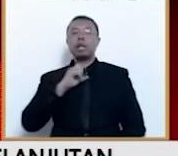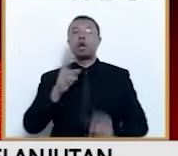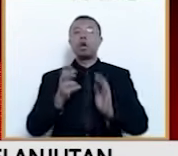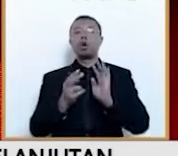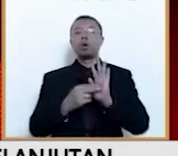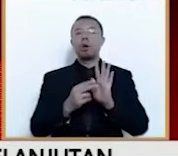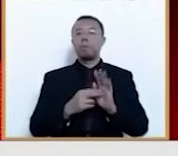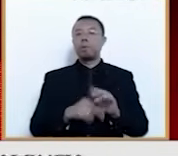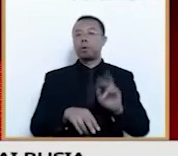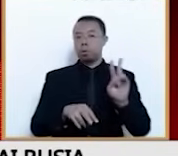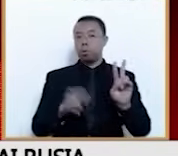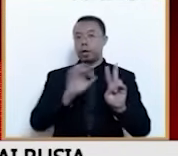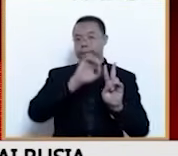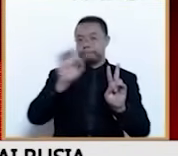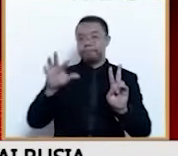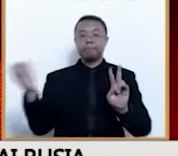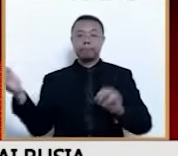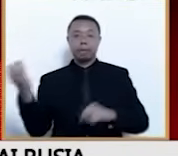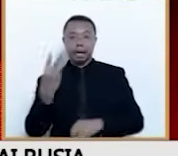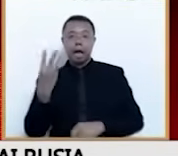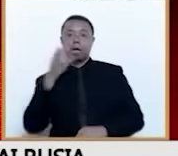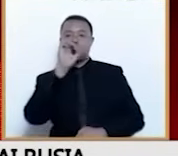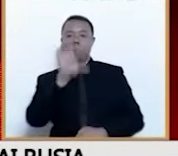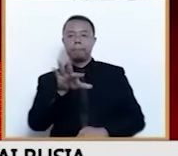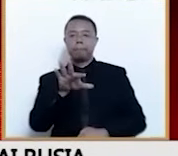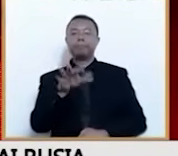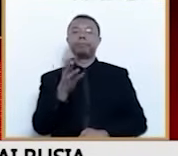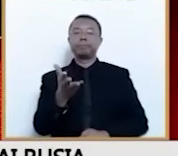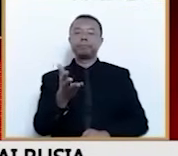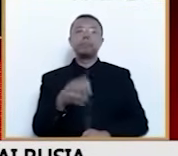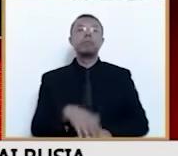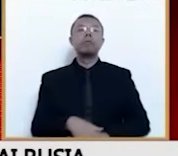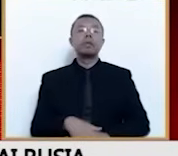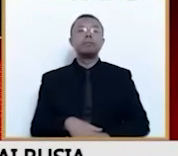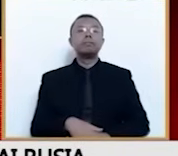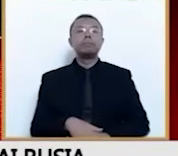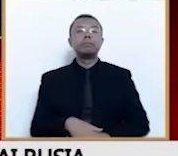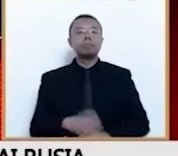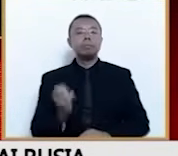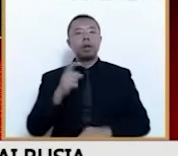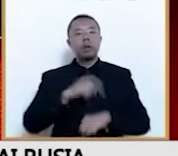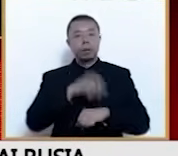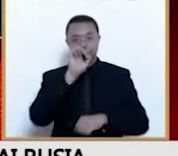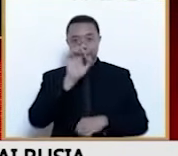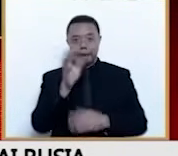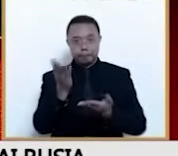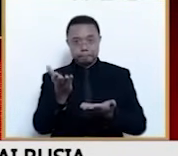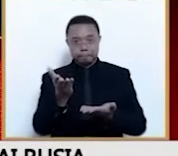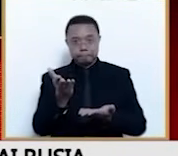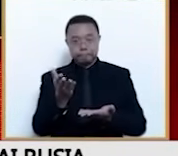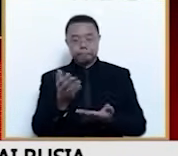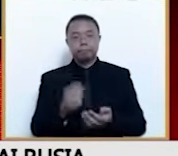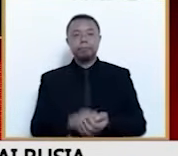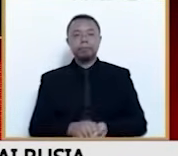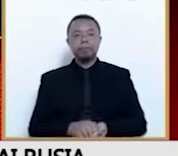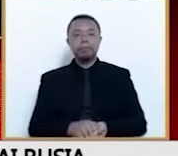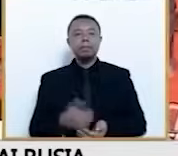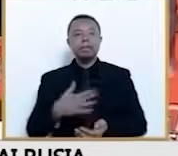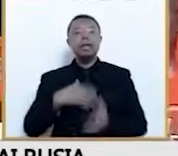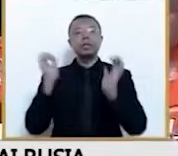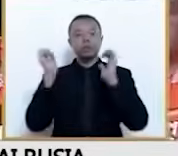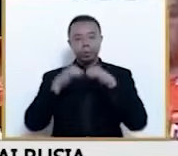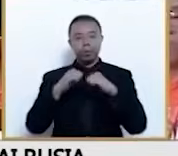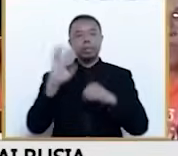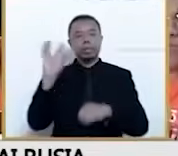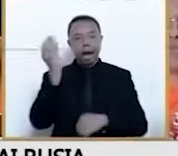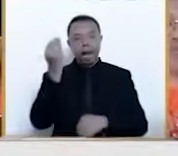calon wakil gubernur nomor urut 2. Waktu Anda menjawab 1 menit dan akan dimulai sejak Anda berbicara. Untuk itu kami persilakan Bapak. Saya